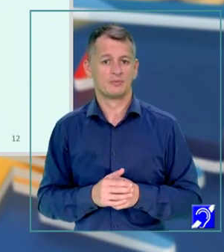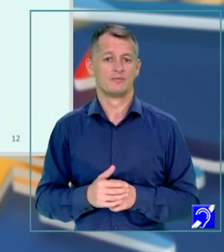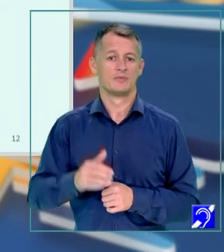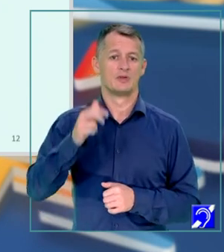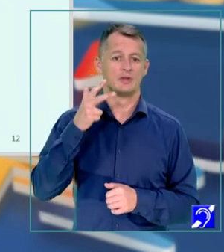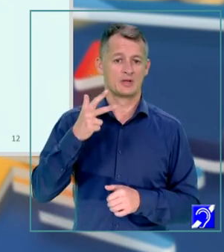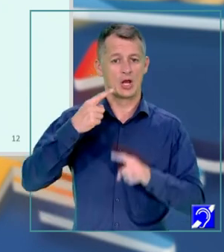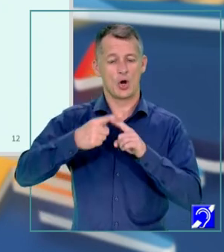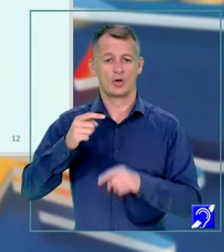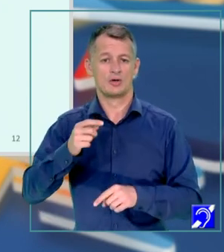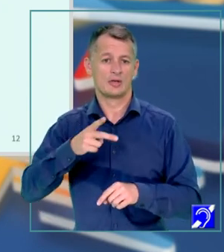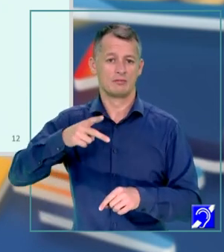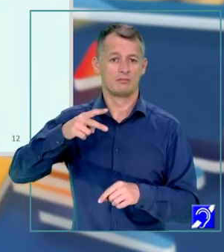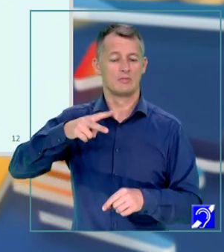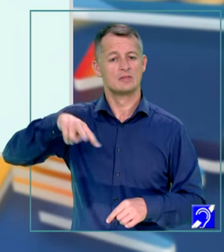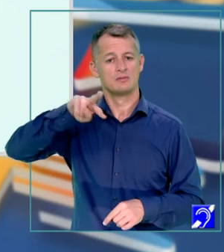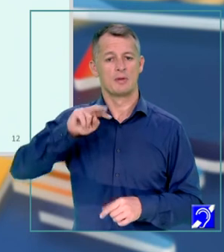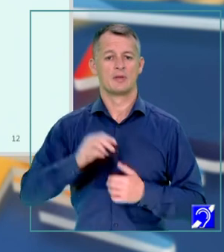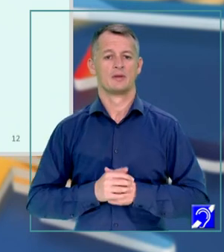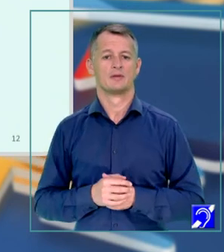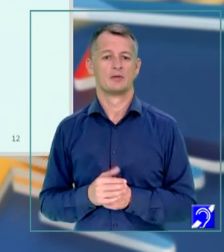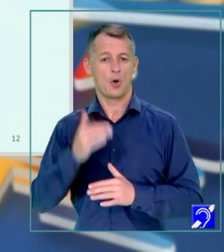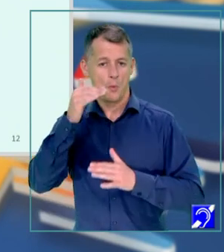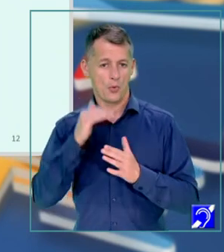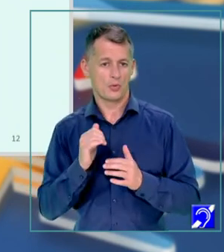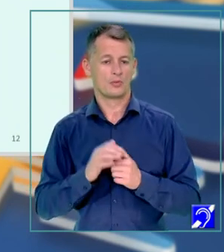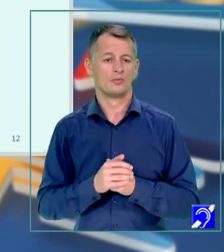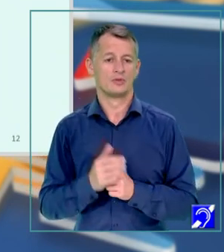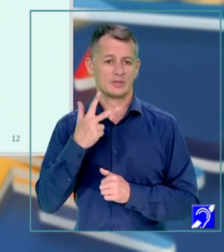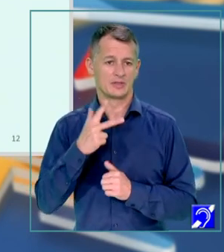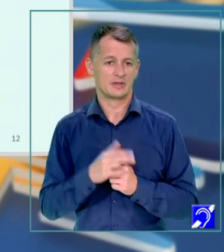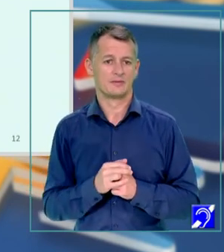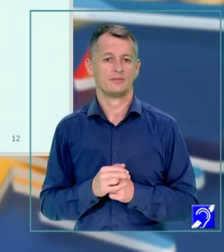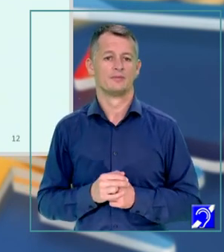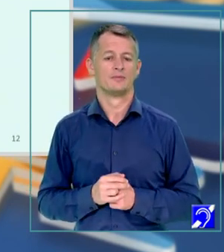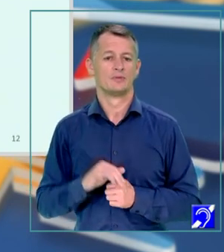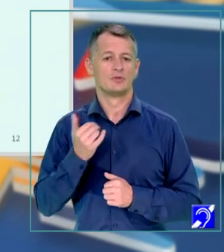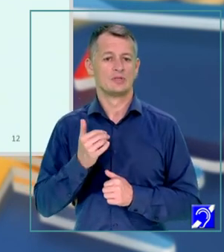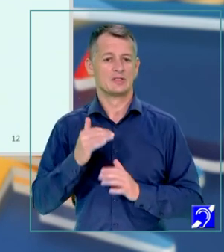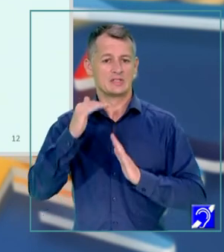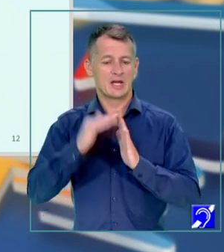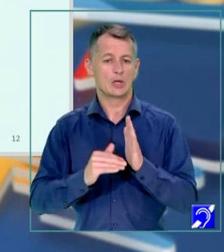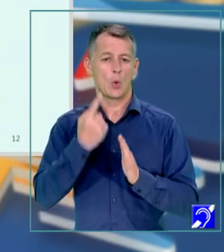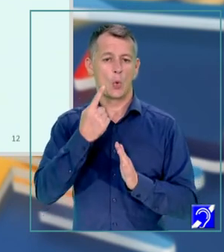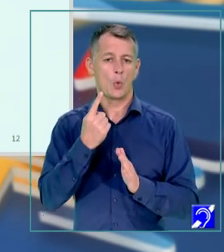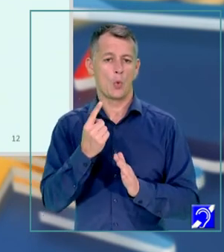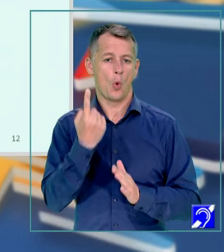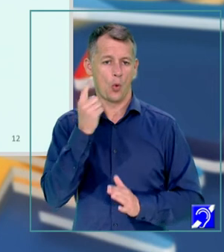ori x la pătrat se coboară exponentului X3 se scade vechiul exponent cu o unitate